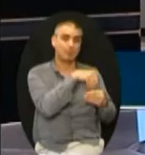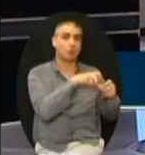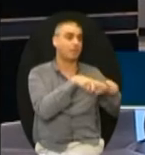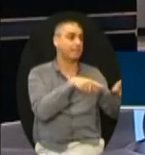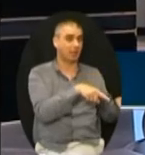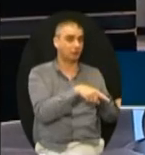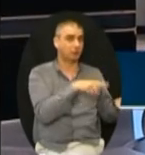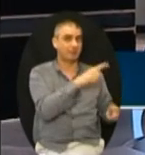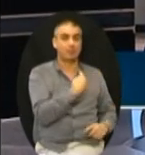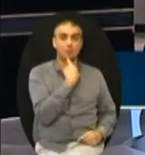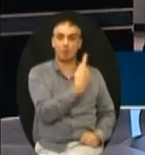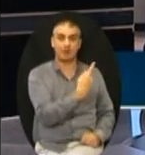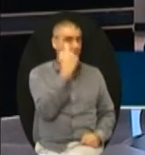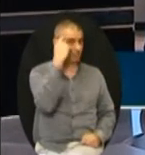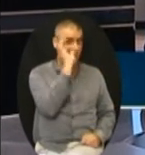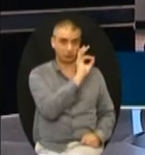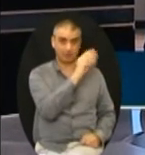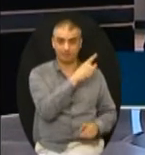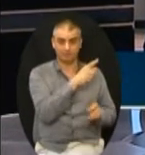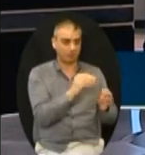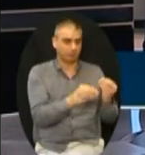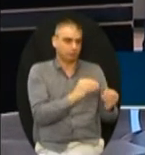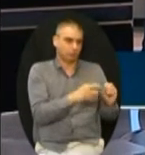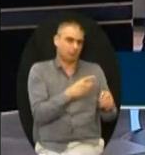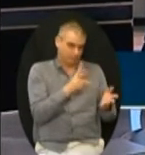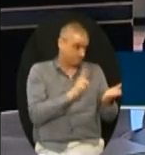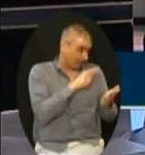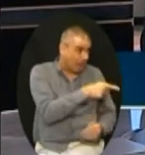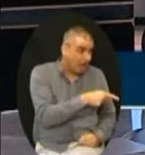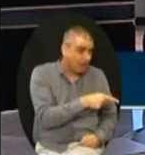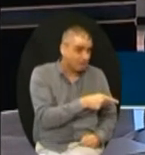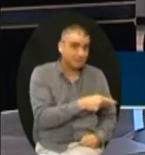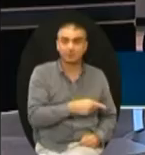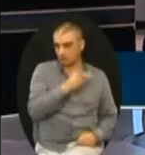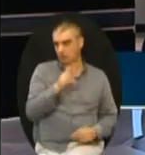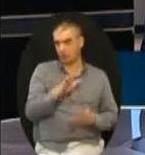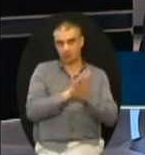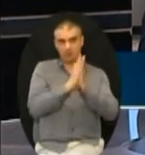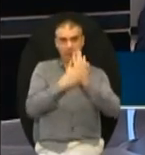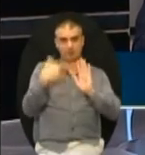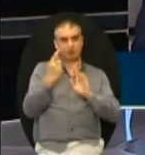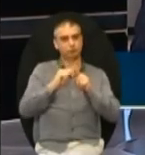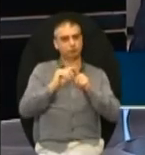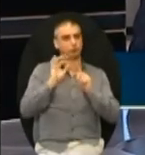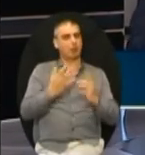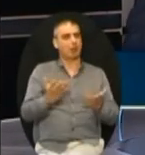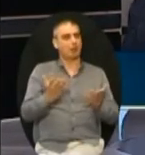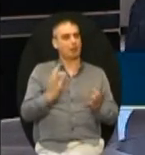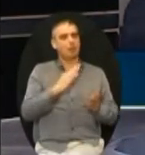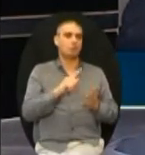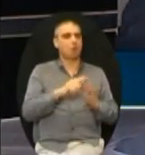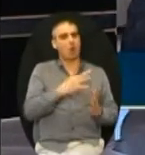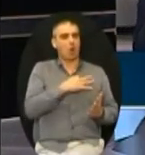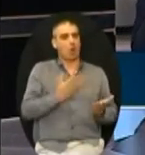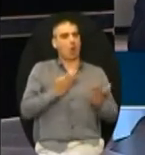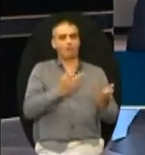הזה, ואתם מביעים את דעתכם ומשחקים בו, אז מגיע לכם. אז אתם יכולים להפוך להיות סוג של קורבנות, סוג